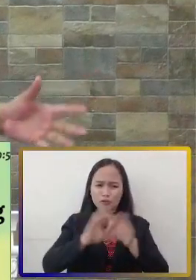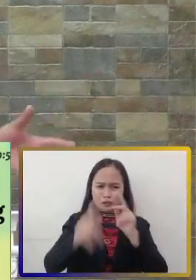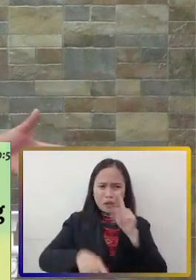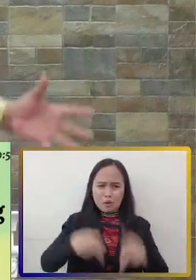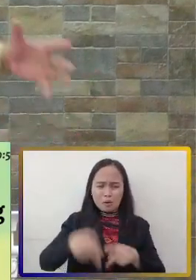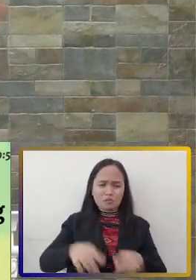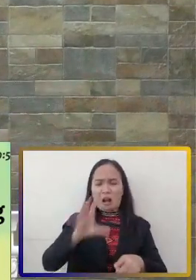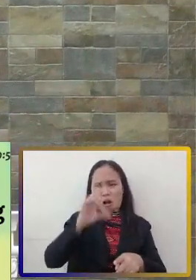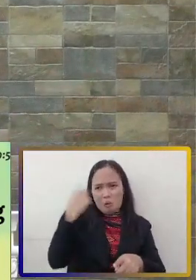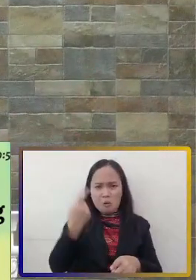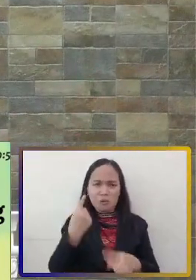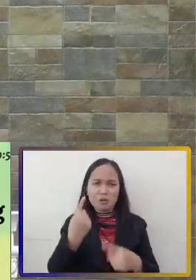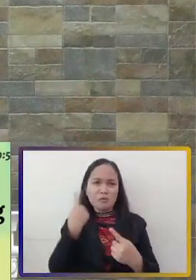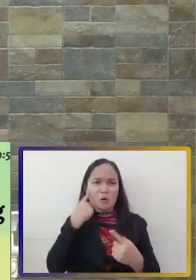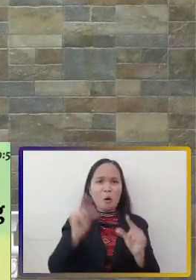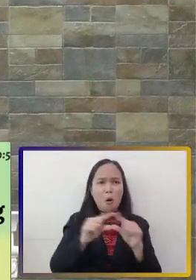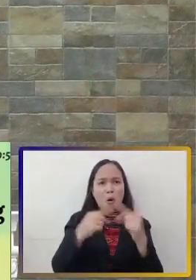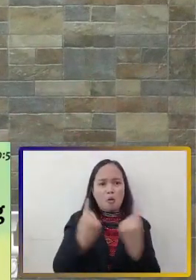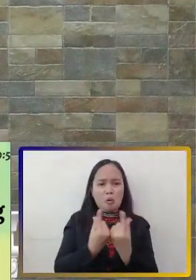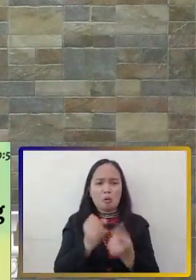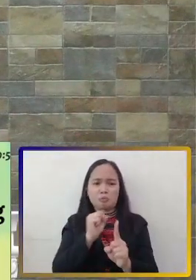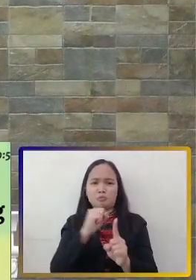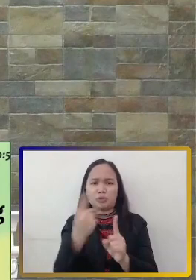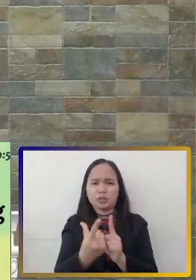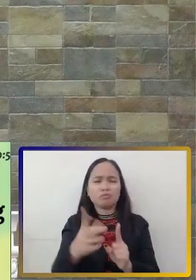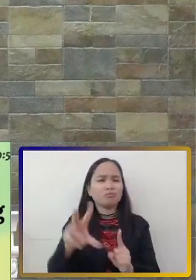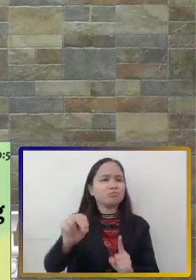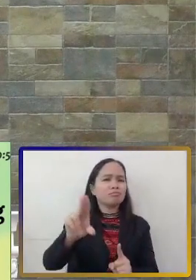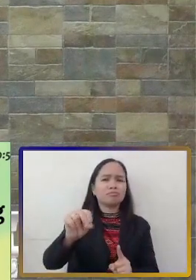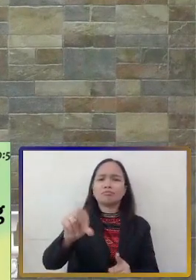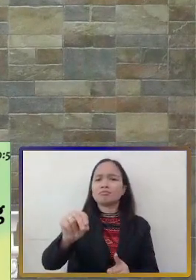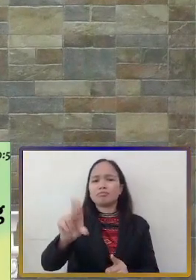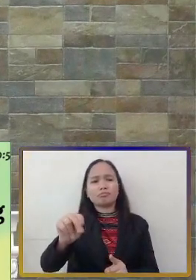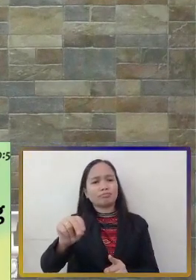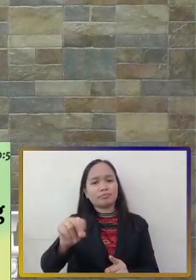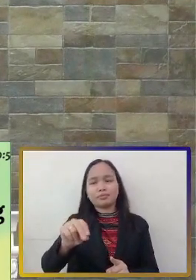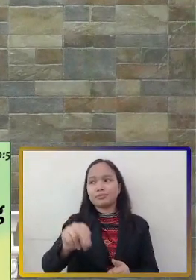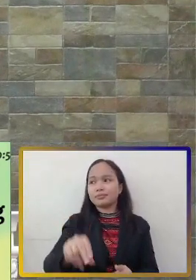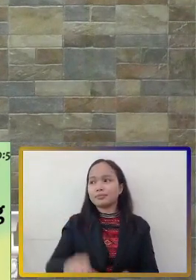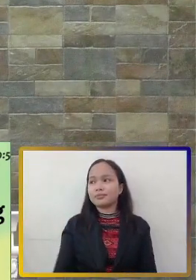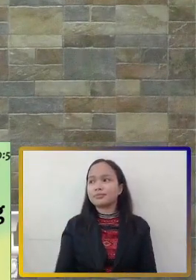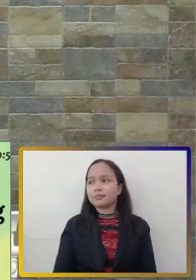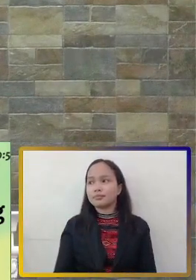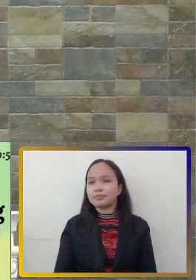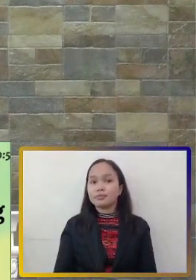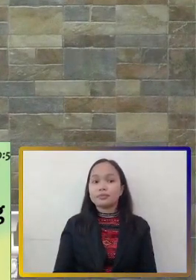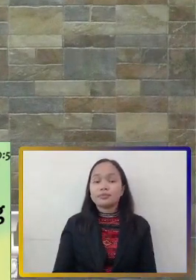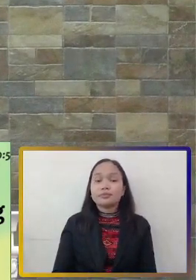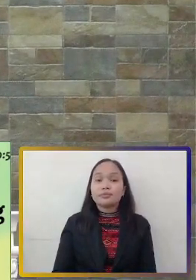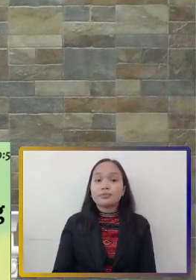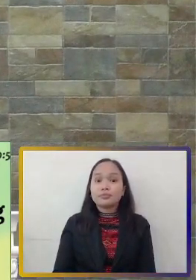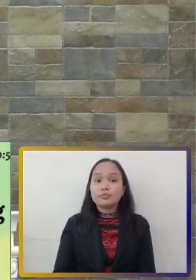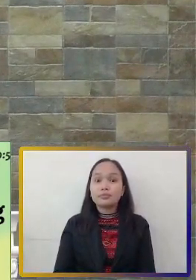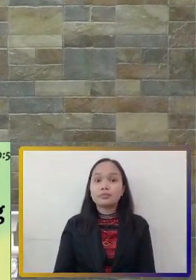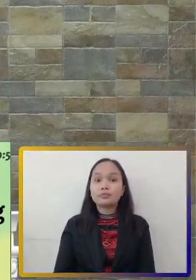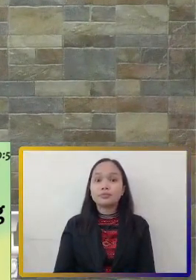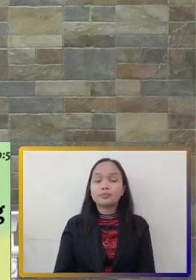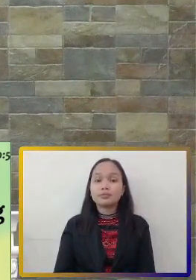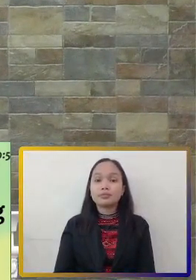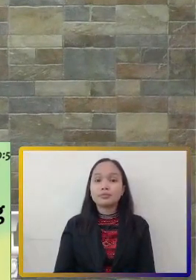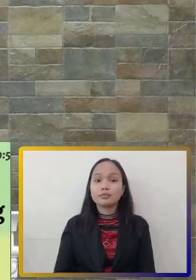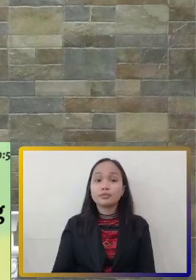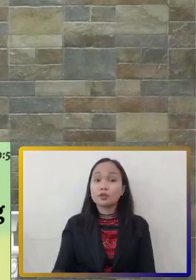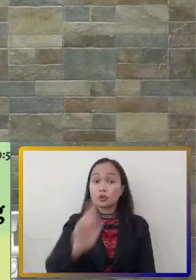of association and fellowship. Now, bakit? Do you understand, kapatid?